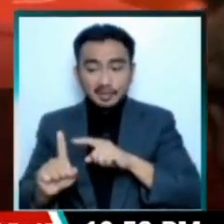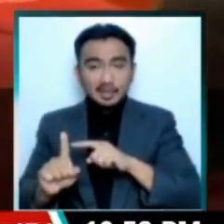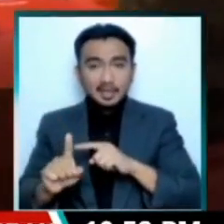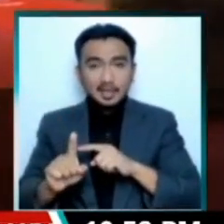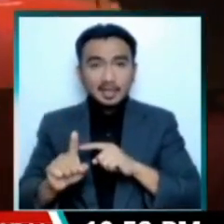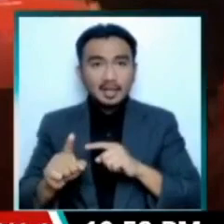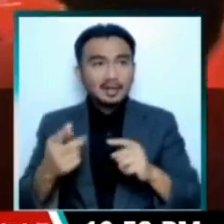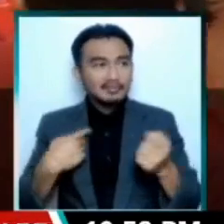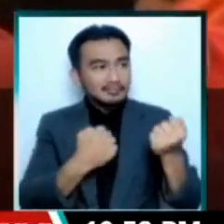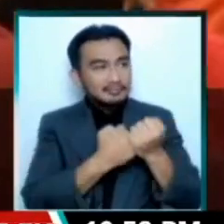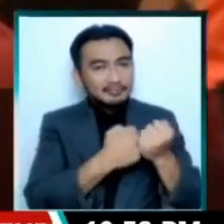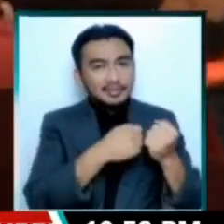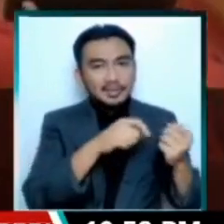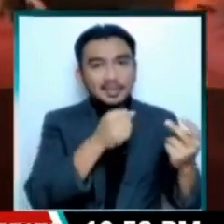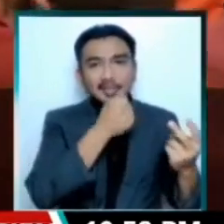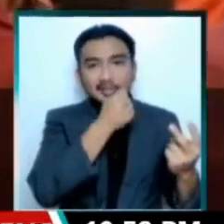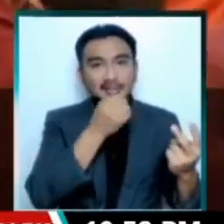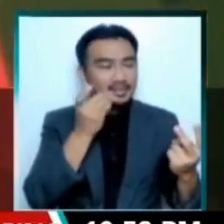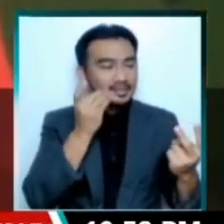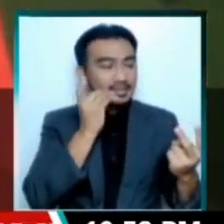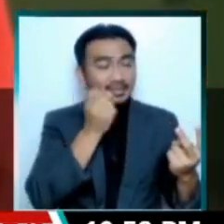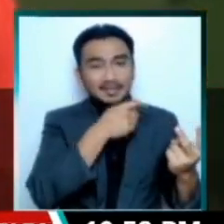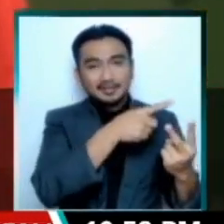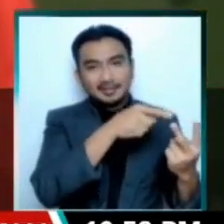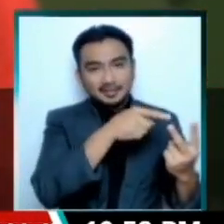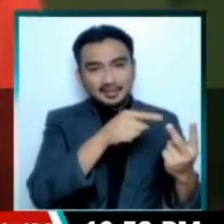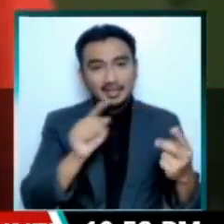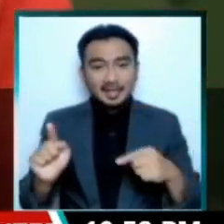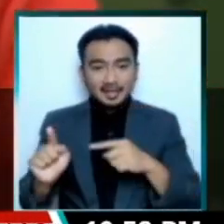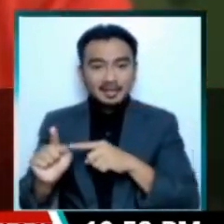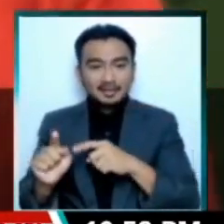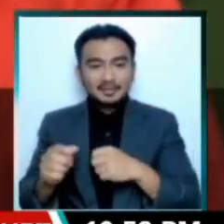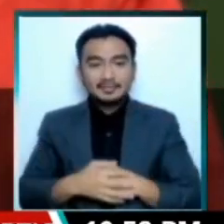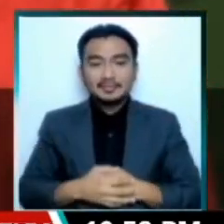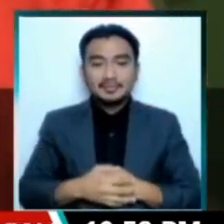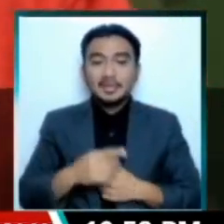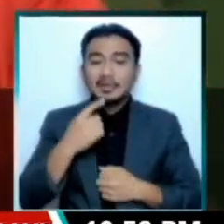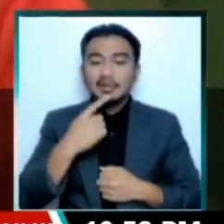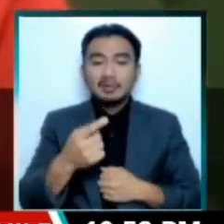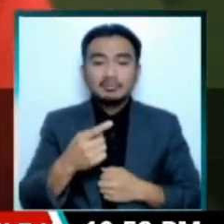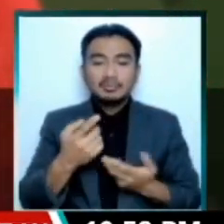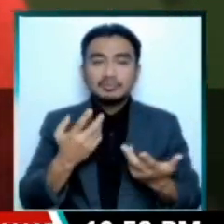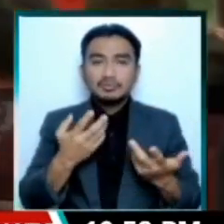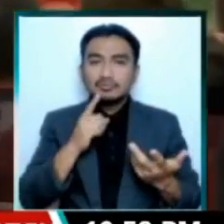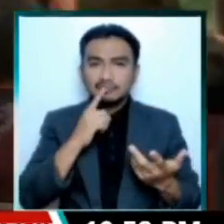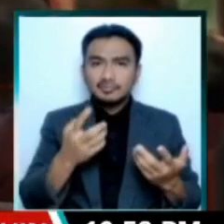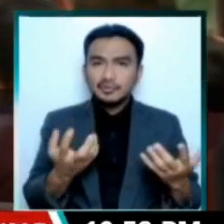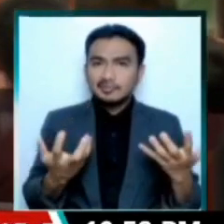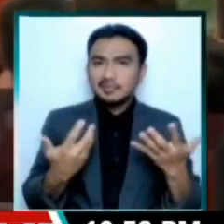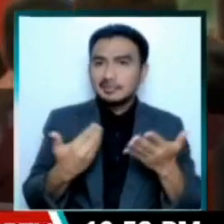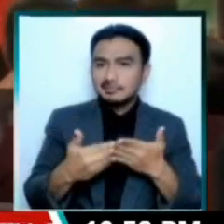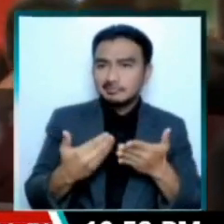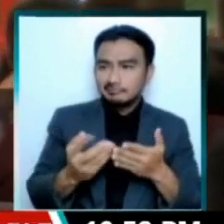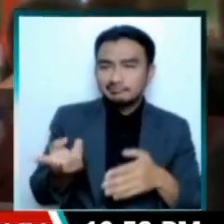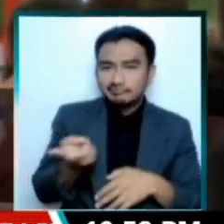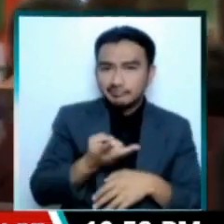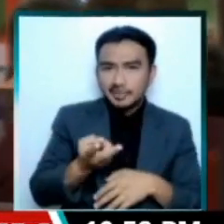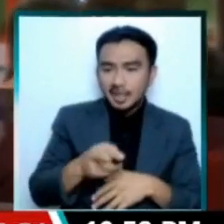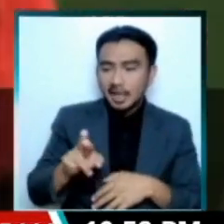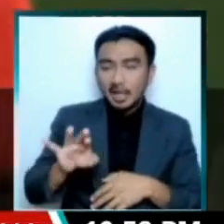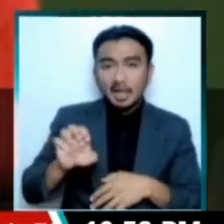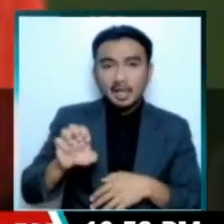at Sara Duterte sa pagka-vice-presidente. Sabi ni Bongbong, malapit ang pamilya Marcos at Remulla na nagsimula pa sa kanilang mga